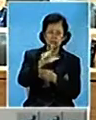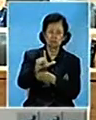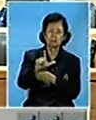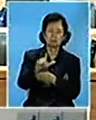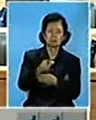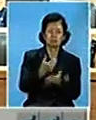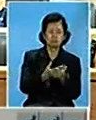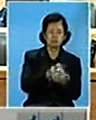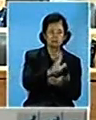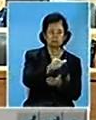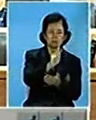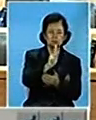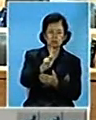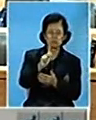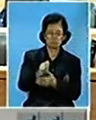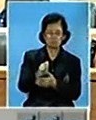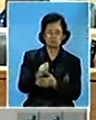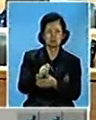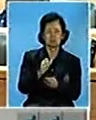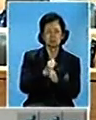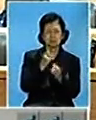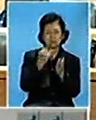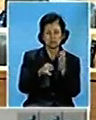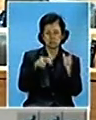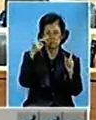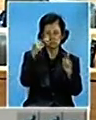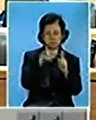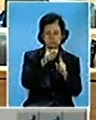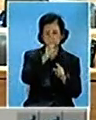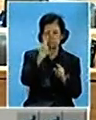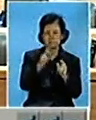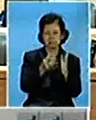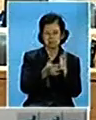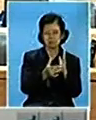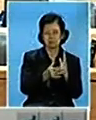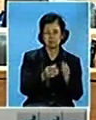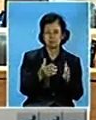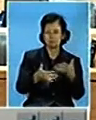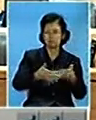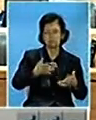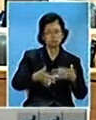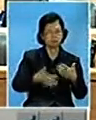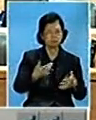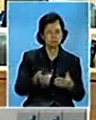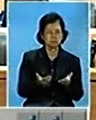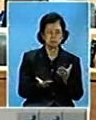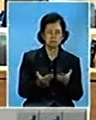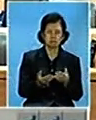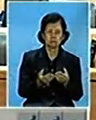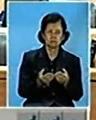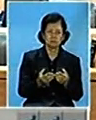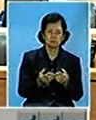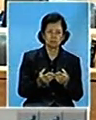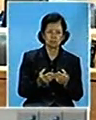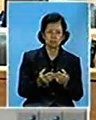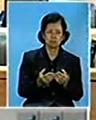ต.ผิดวัตถุประสงค์ใช้เทคนิคไม่เป็นไรครับหรือว่าการใส่ฟ้อนเ